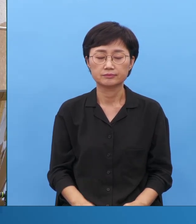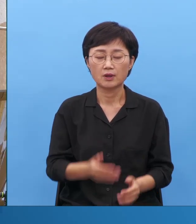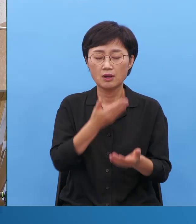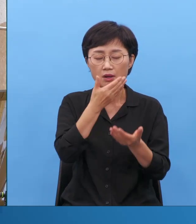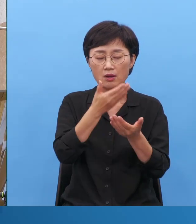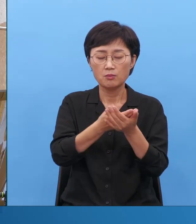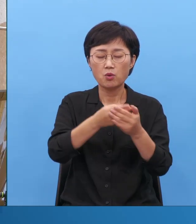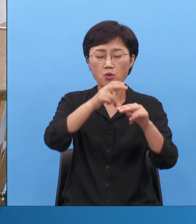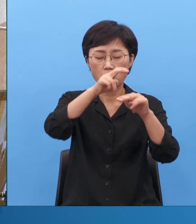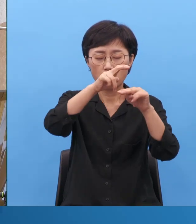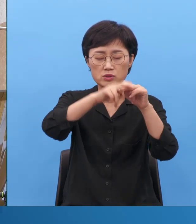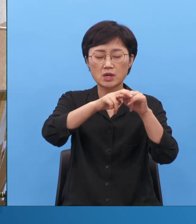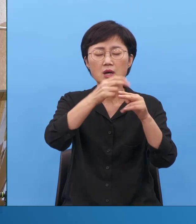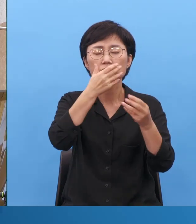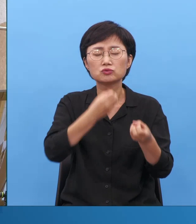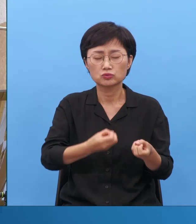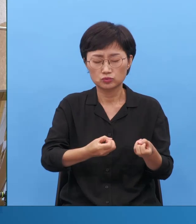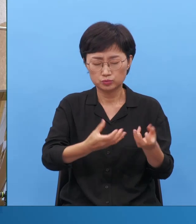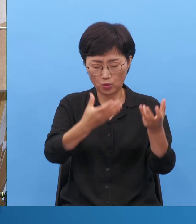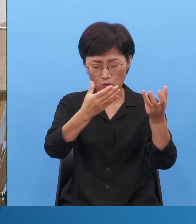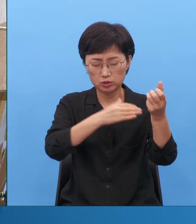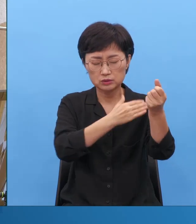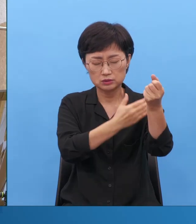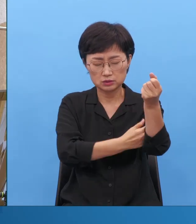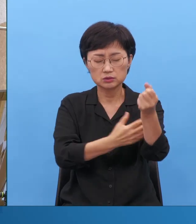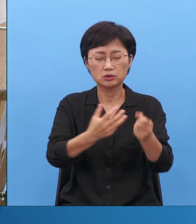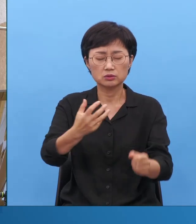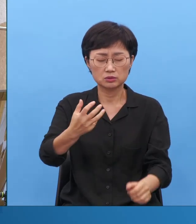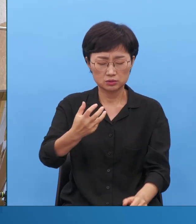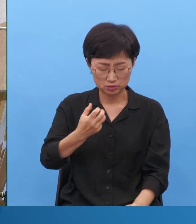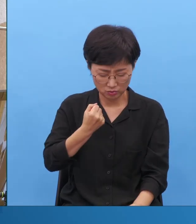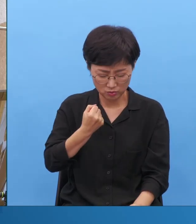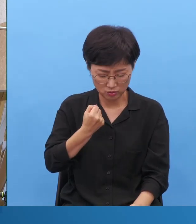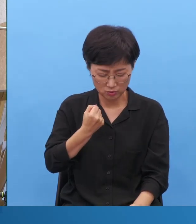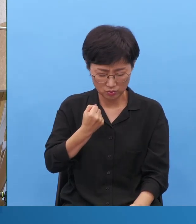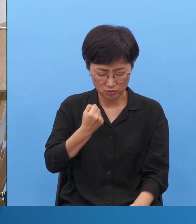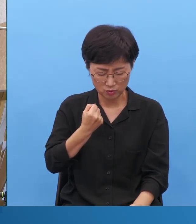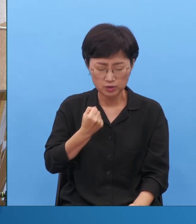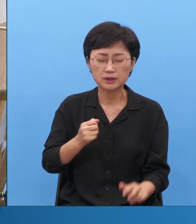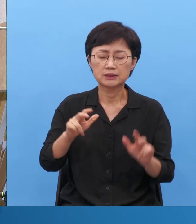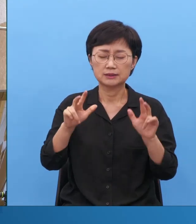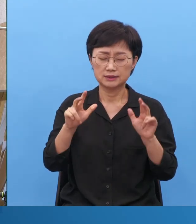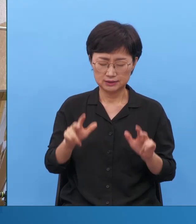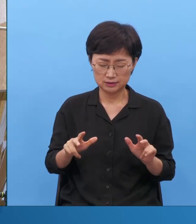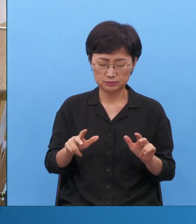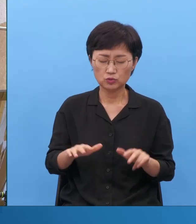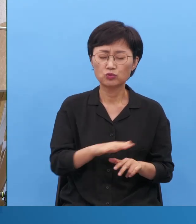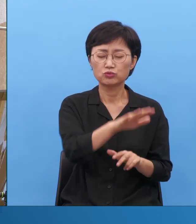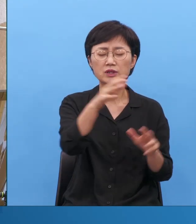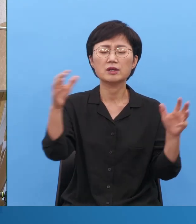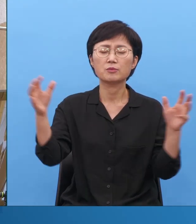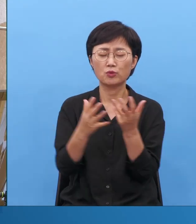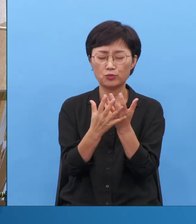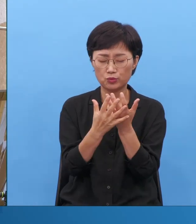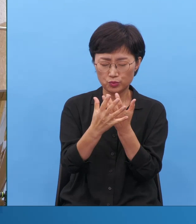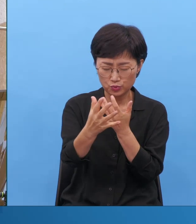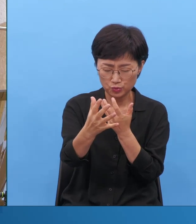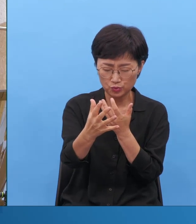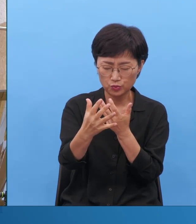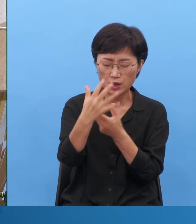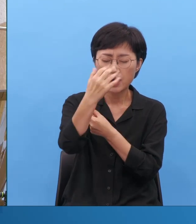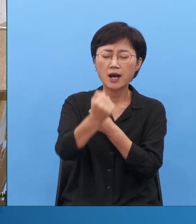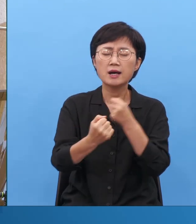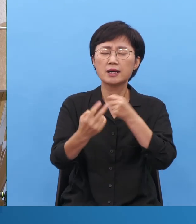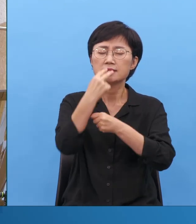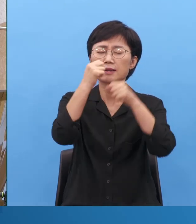보좌의 축복과 능력으로 오늘 살아계신 하나님 앞에 예배를 드립니다. With the power and the blessings of the throne, we come before